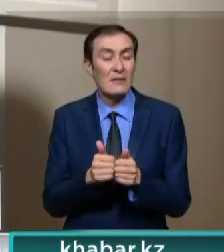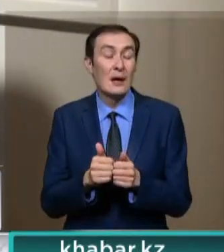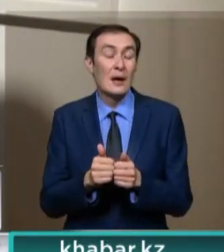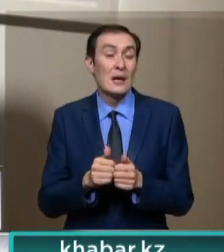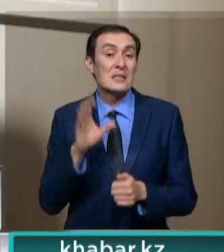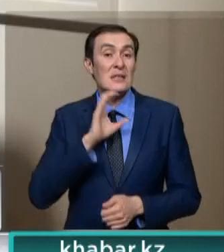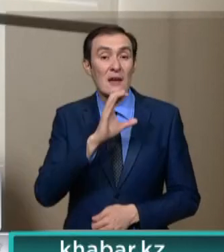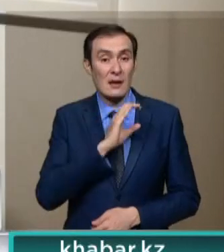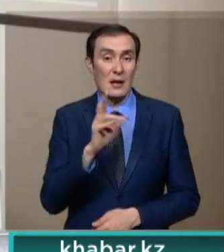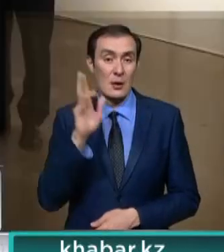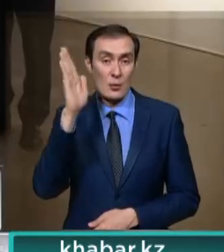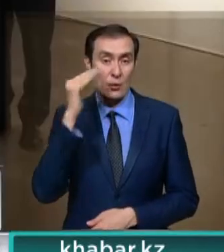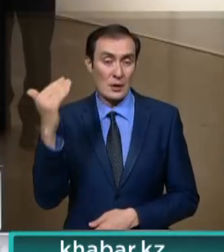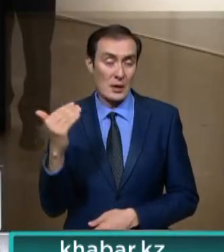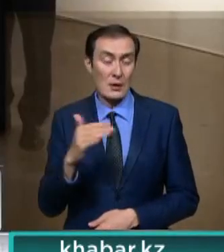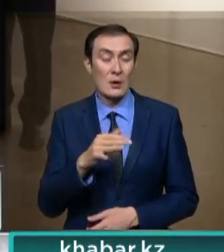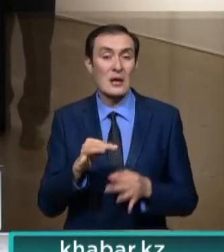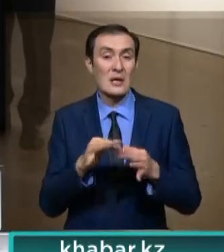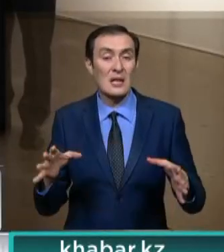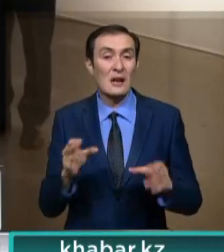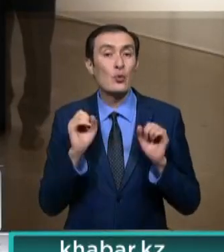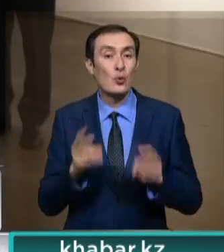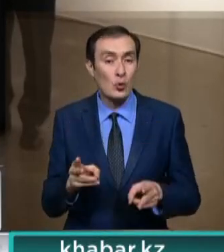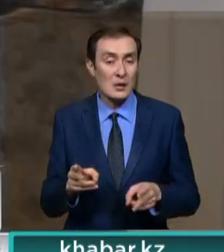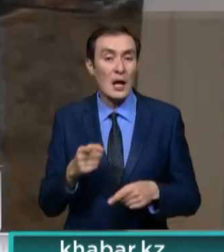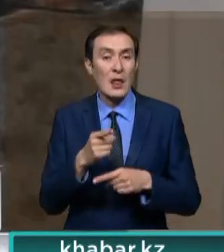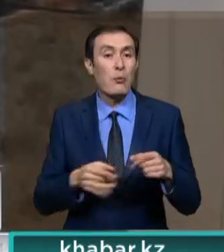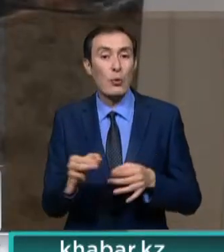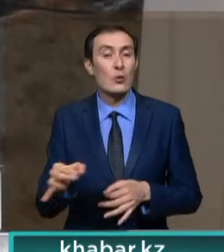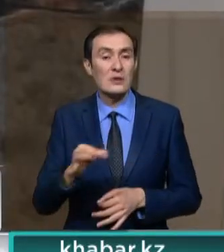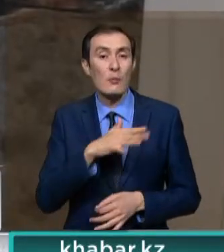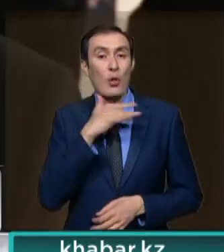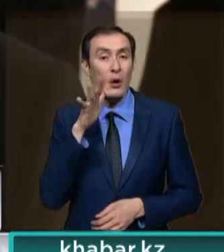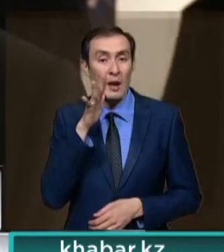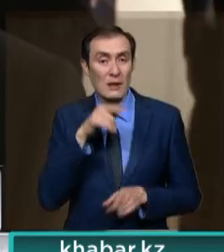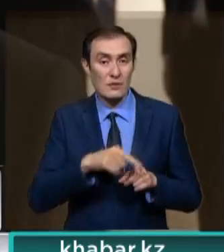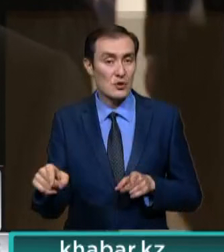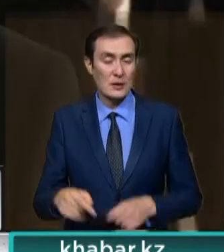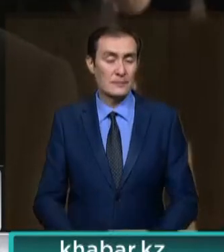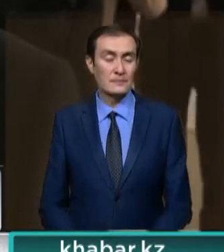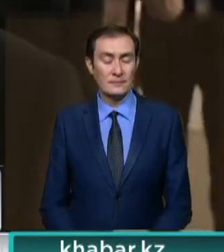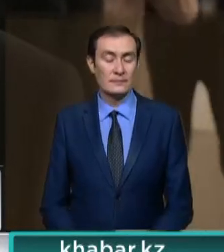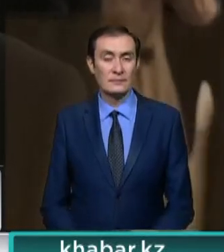государства – Северной Кореи. Ядерная угроза на полуострове сохраняется не одно десятилетие.